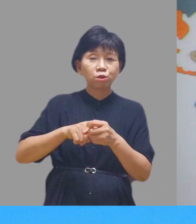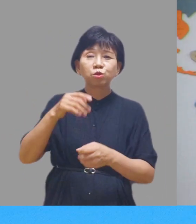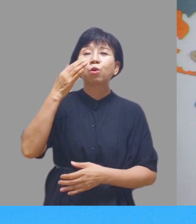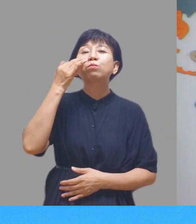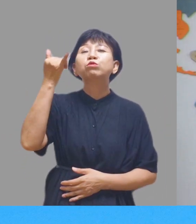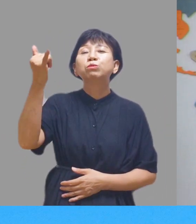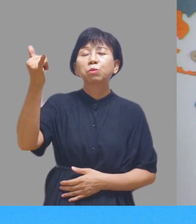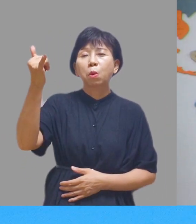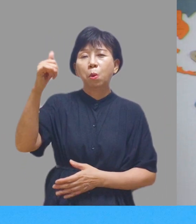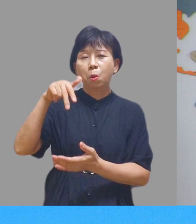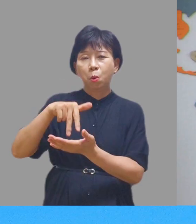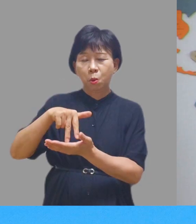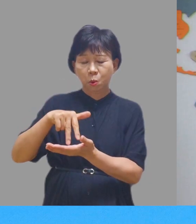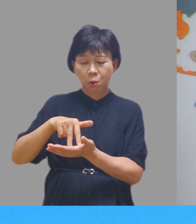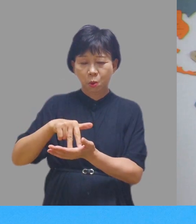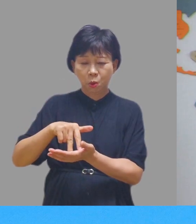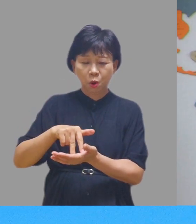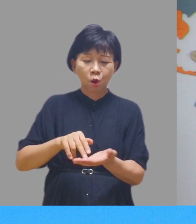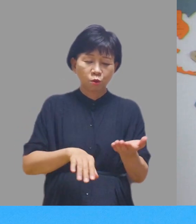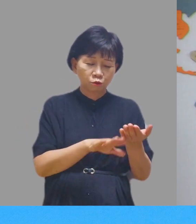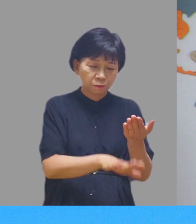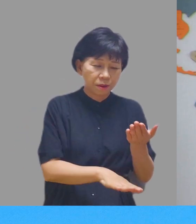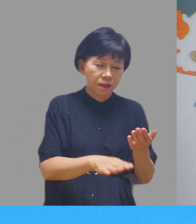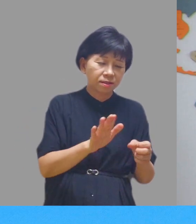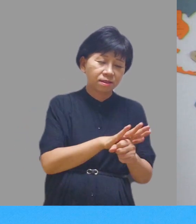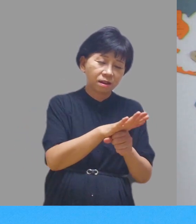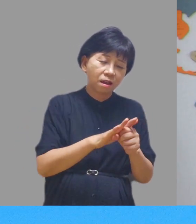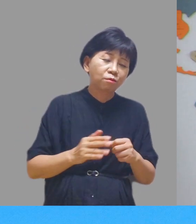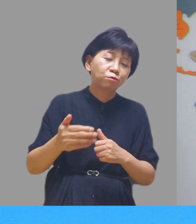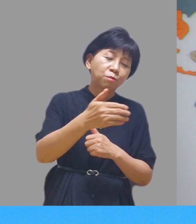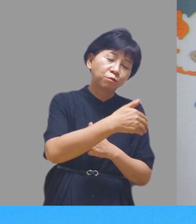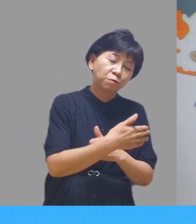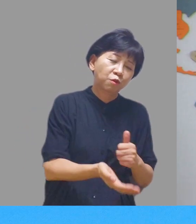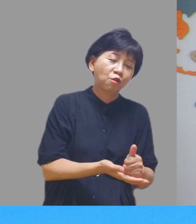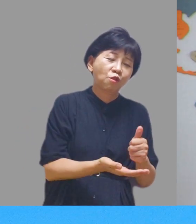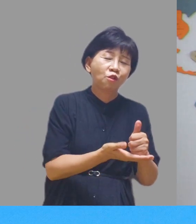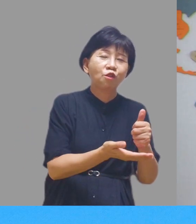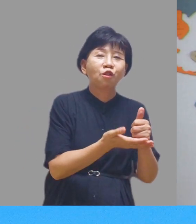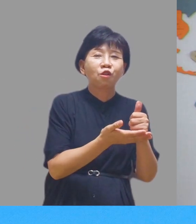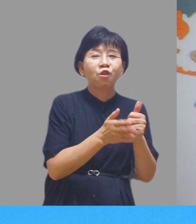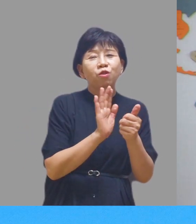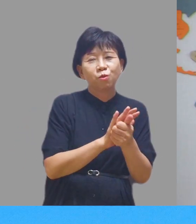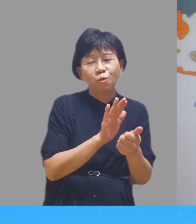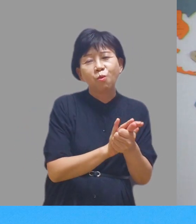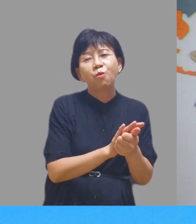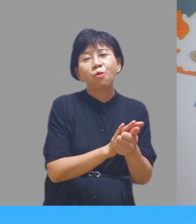성도들을 세워주고 사랑으로 품어주며 응원해주고 격려해주며